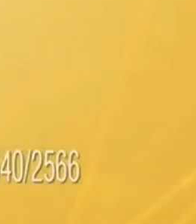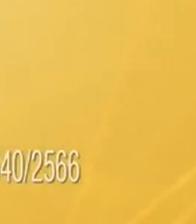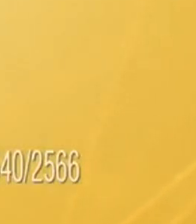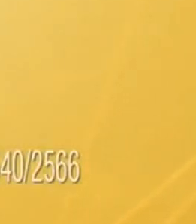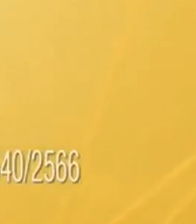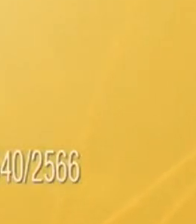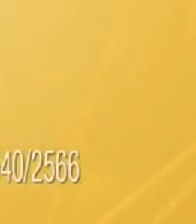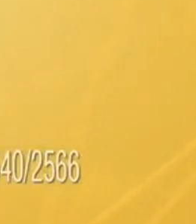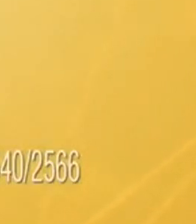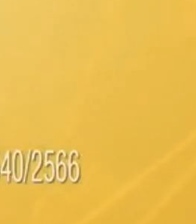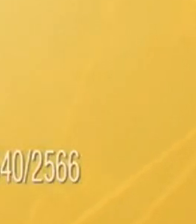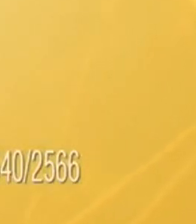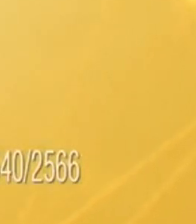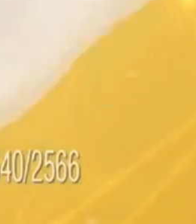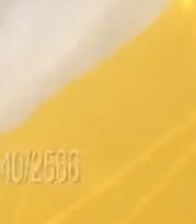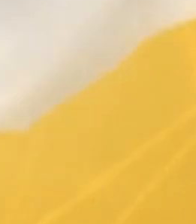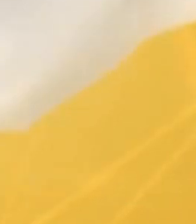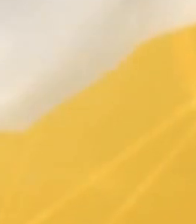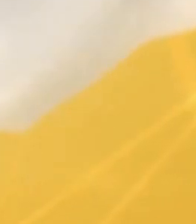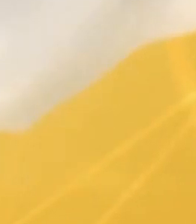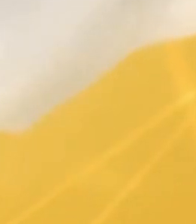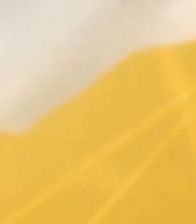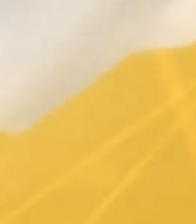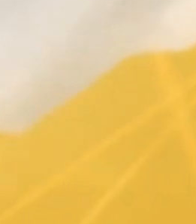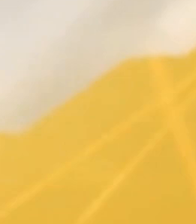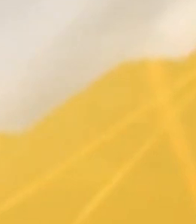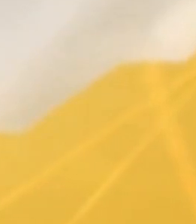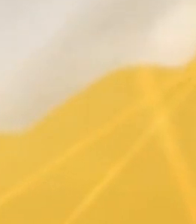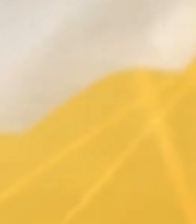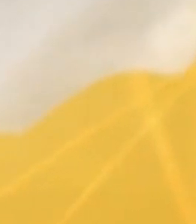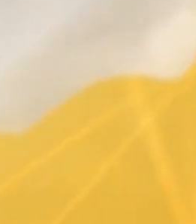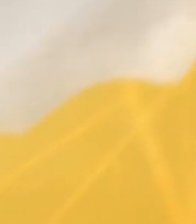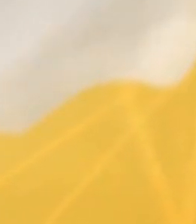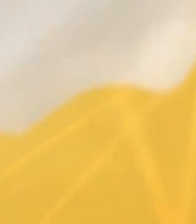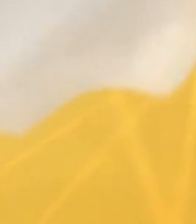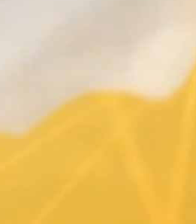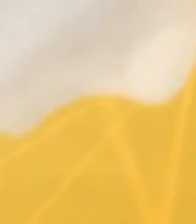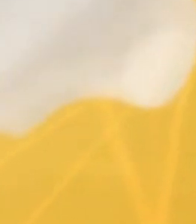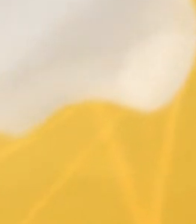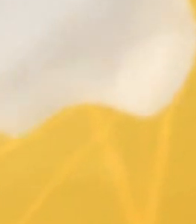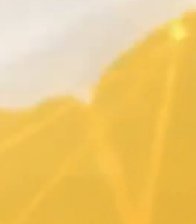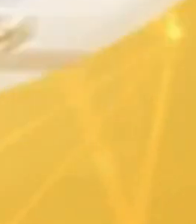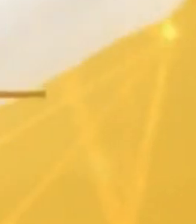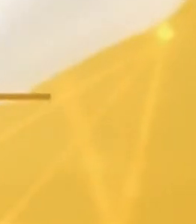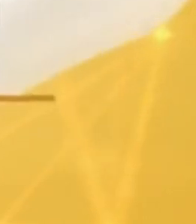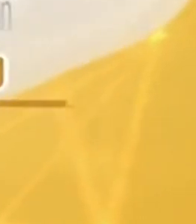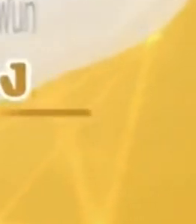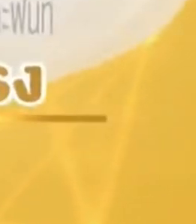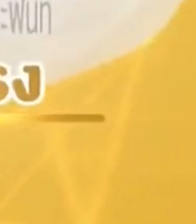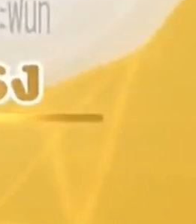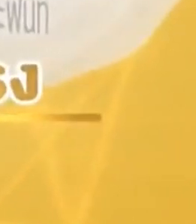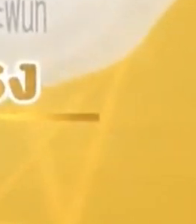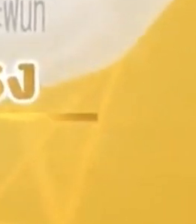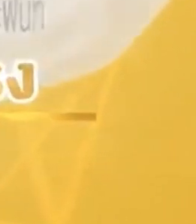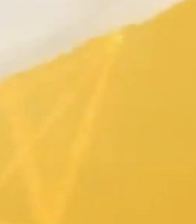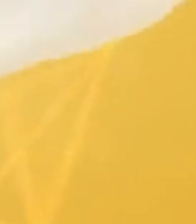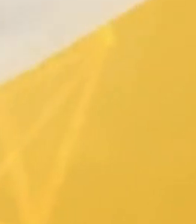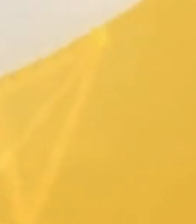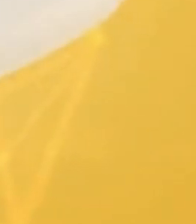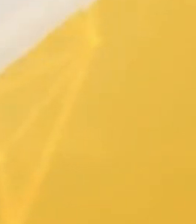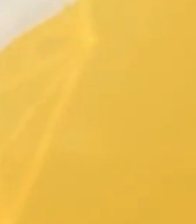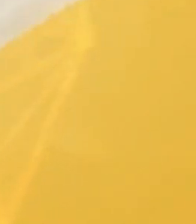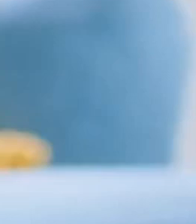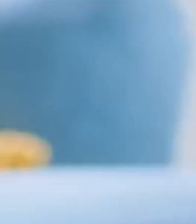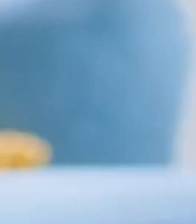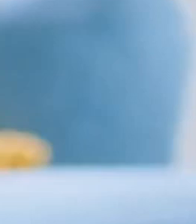สโอเมก้า369โกวันพลัสมี DHA 27มิลลิกรัมวิตามิน B12 สูงวิตามิน C แคลเซียมรวม3